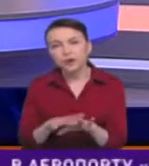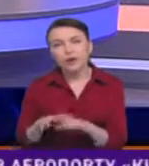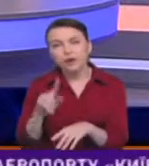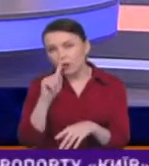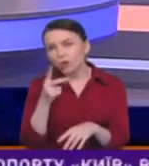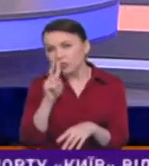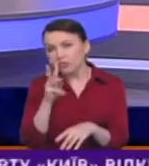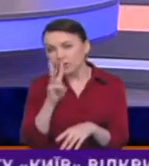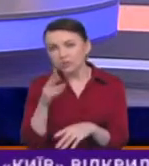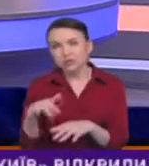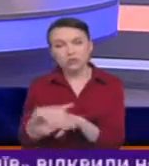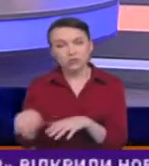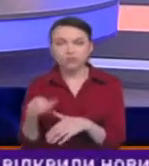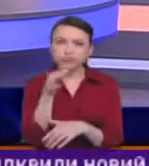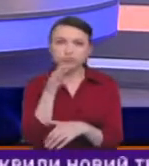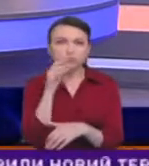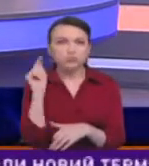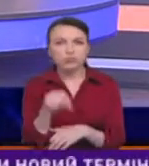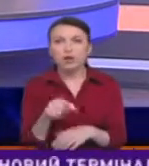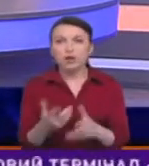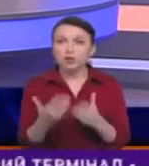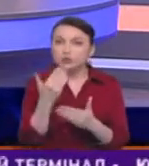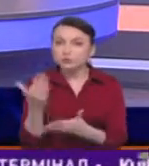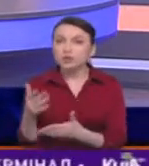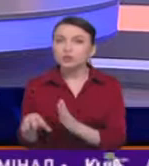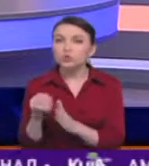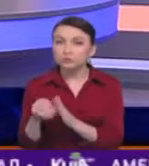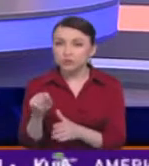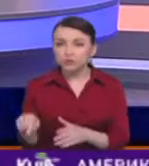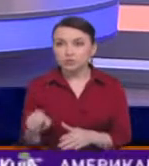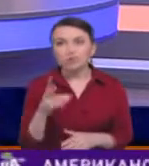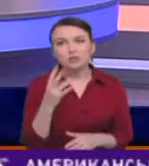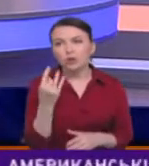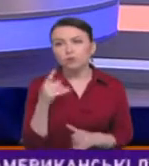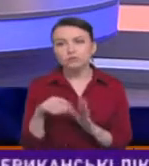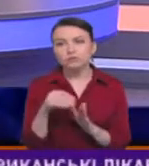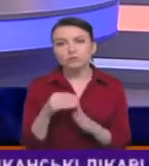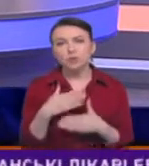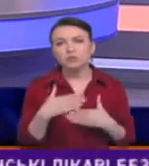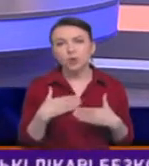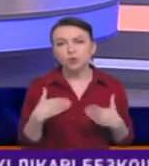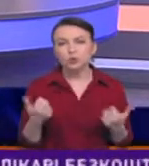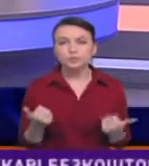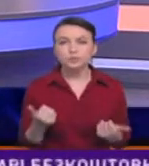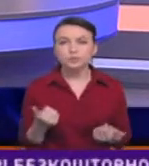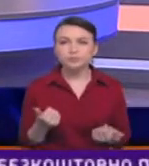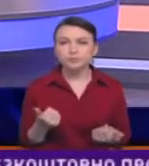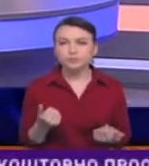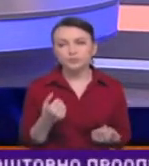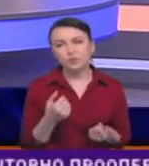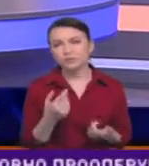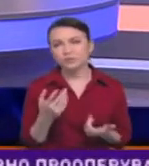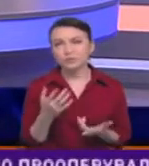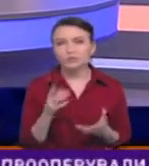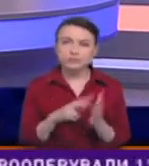і, до речі, виборці це вітають. І якщо питати у виборців, то жоден виборець не хоче складання, ну не жоден,